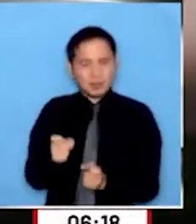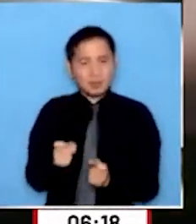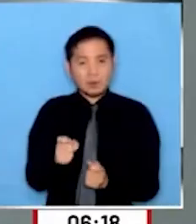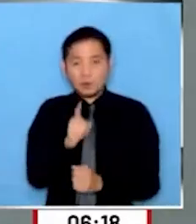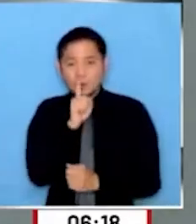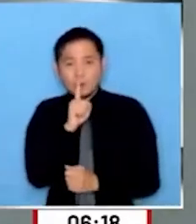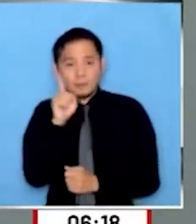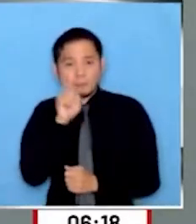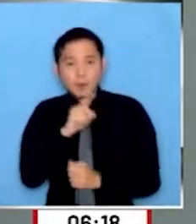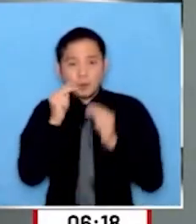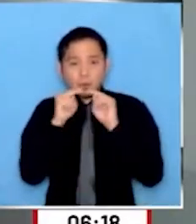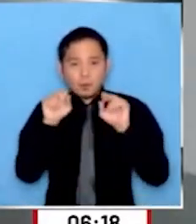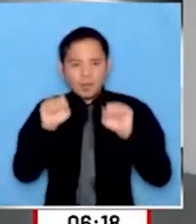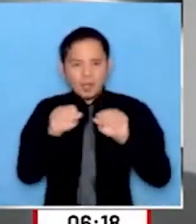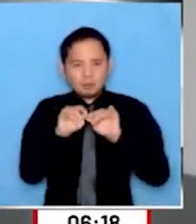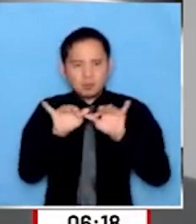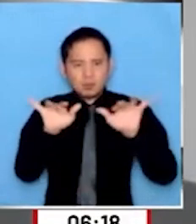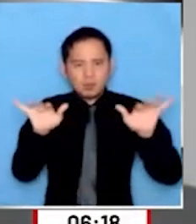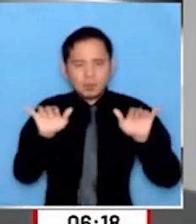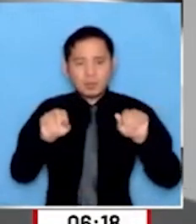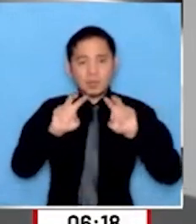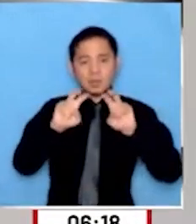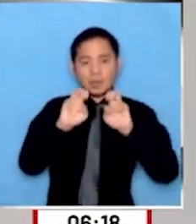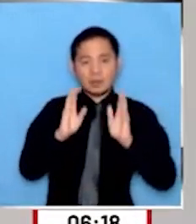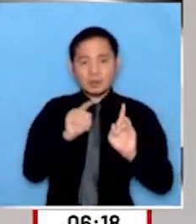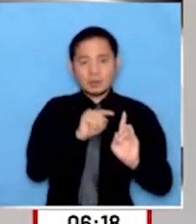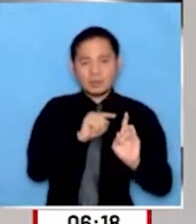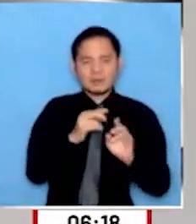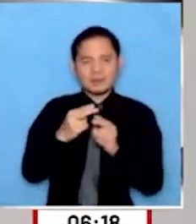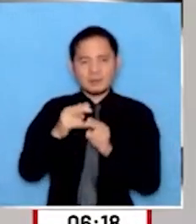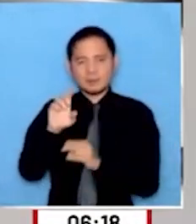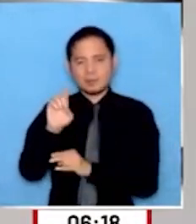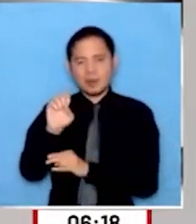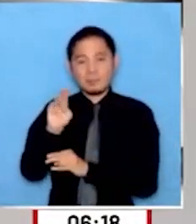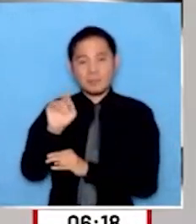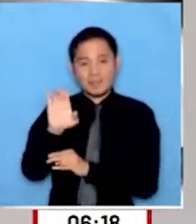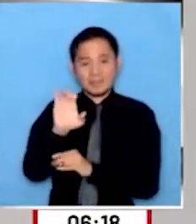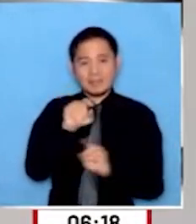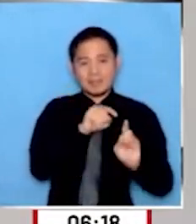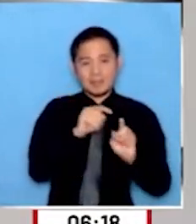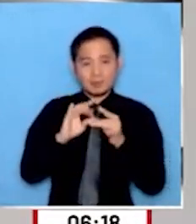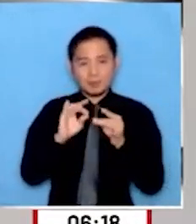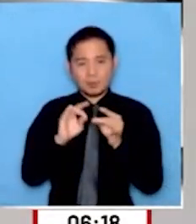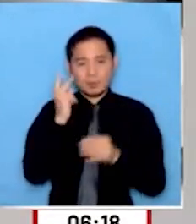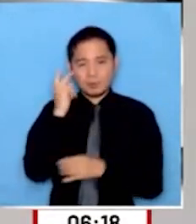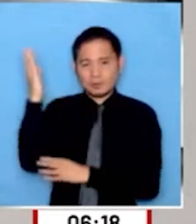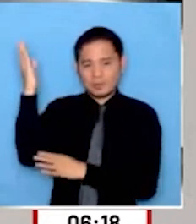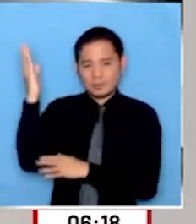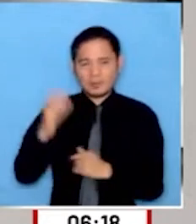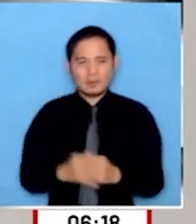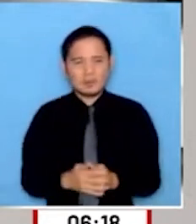ang AI, ayon sa data analyst na si Dominic Vincent Ligot. The good news about it is, sabi ko nga, hindi mo na kailangan